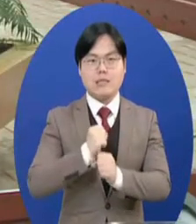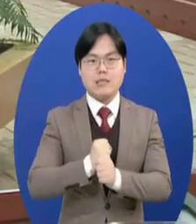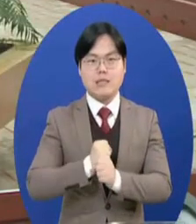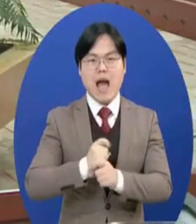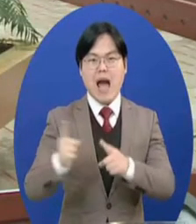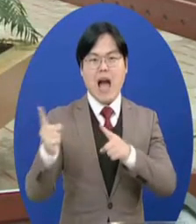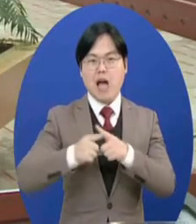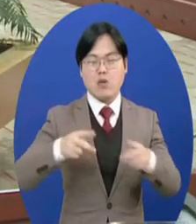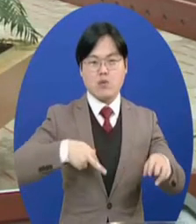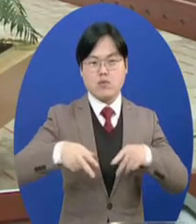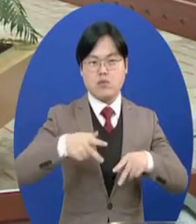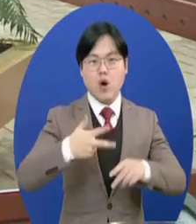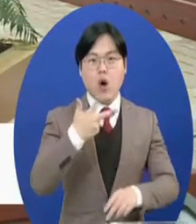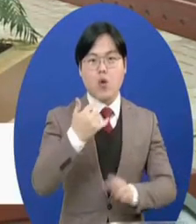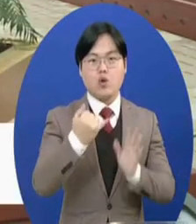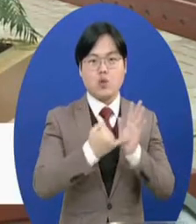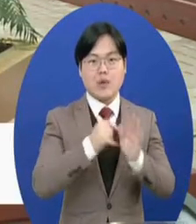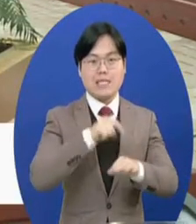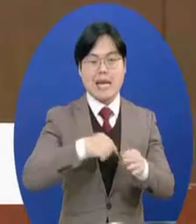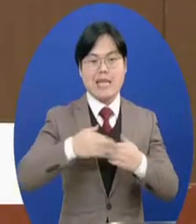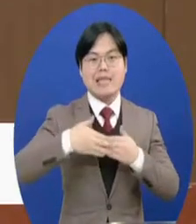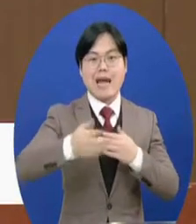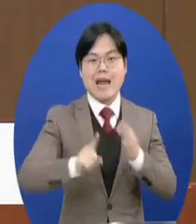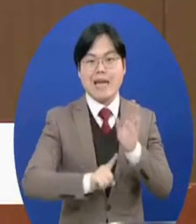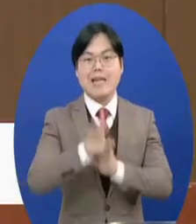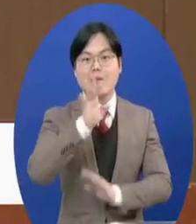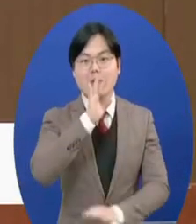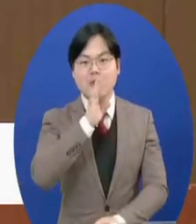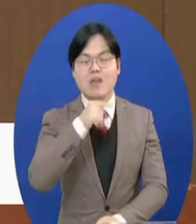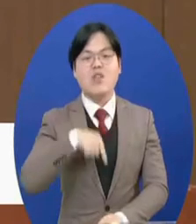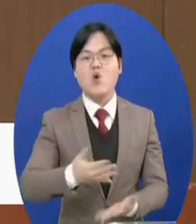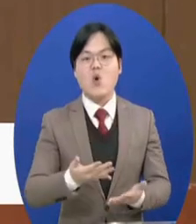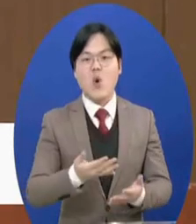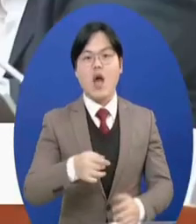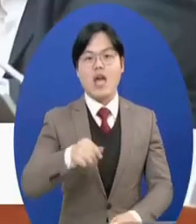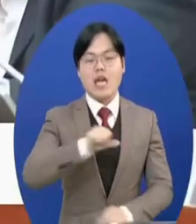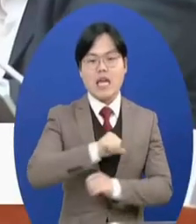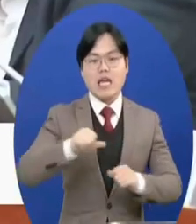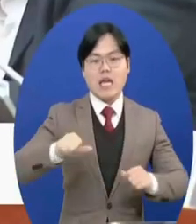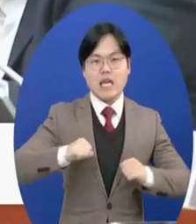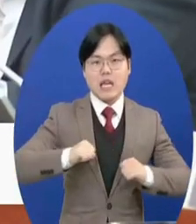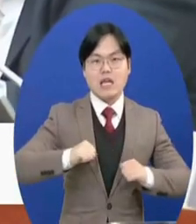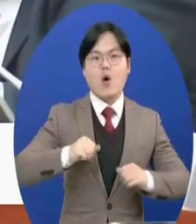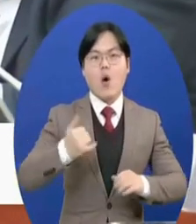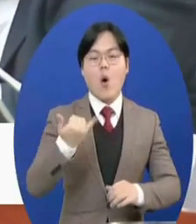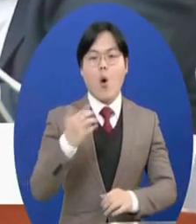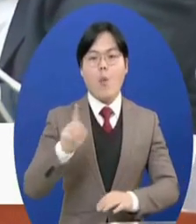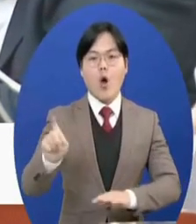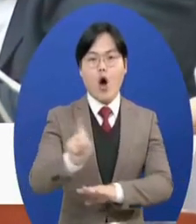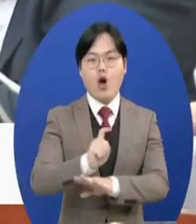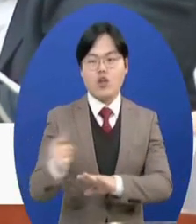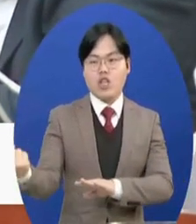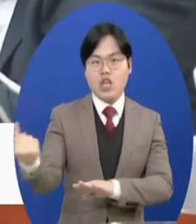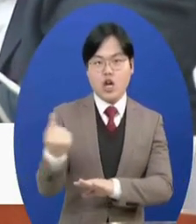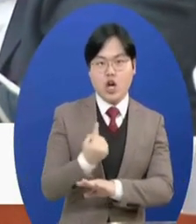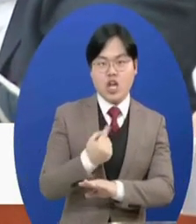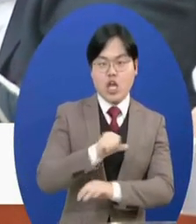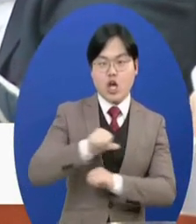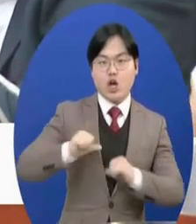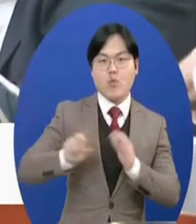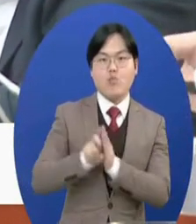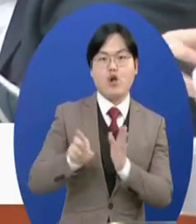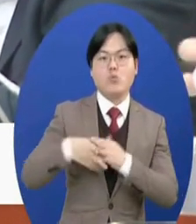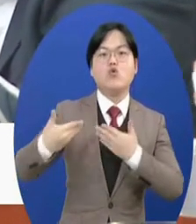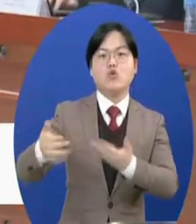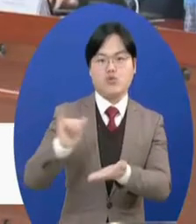Хатуу хуулиар 36 цагийн дараа эхлүүлж байгаа нь иргэдэд хүнсний хэрэгцээг хангах зайлшгүй шаардлагаар нийслэл рүү орох иргэдэд боломж олгож байгаа юм а. Голомтын бүс